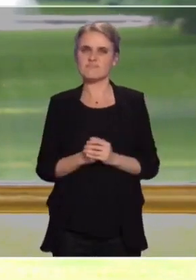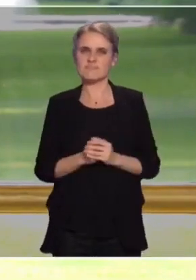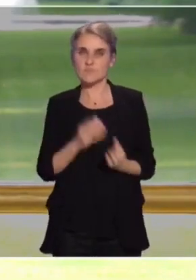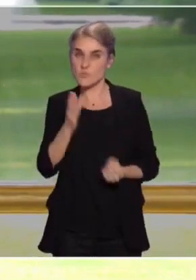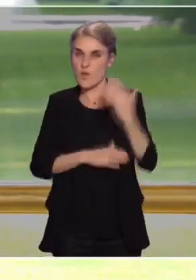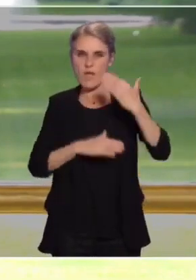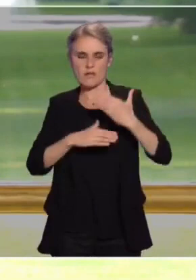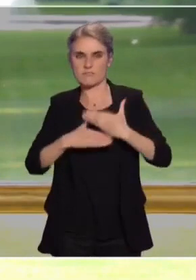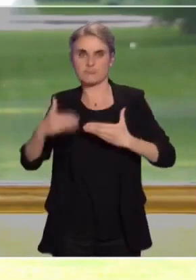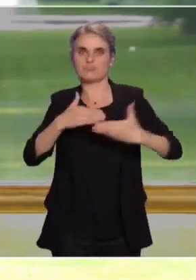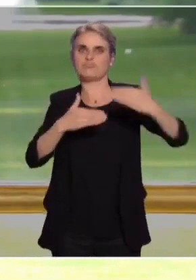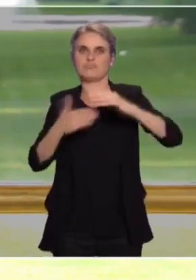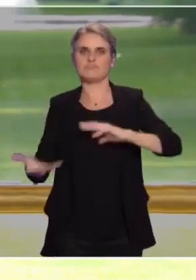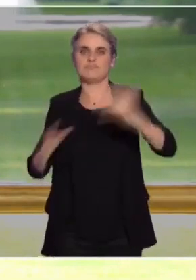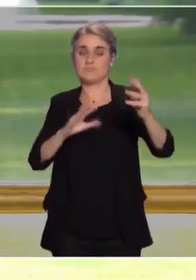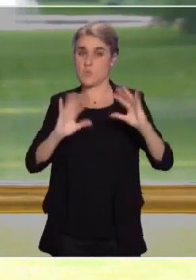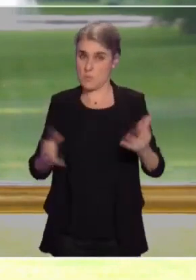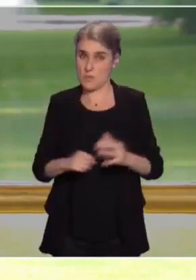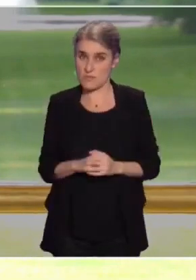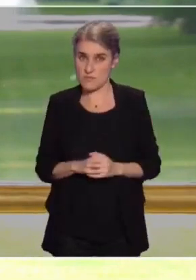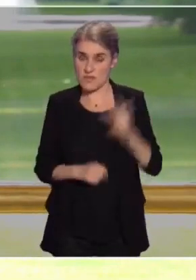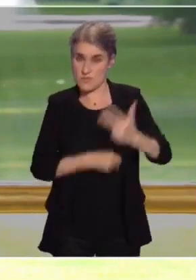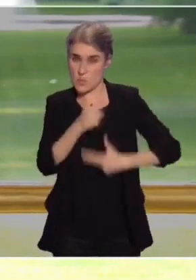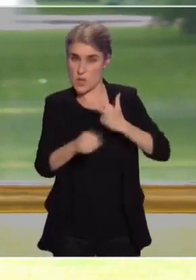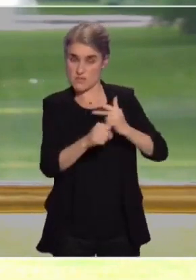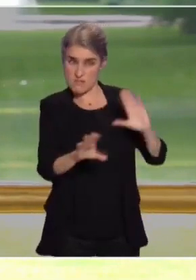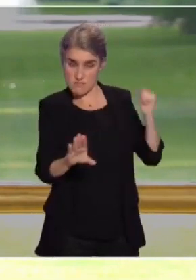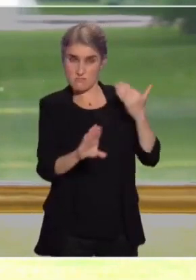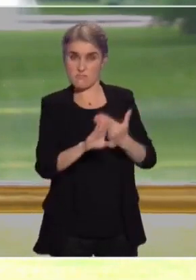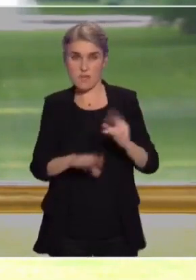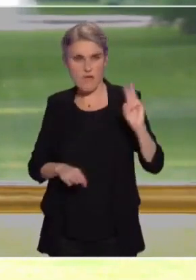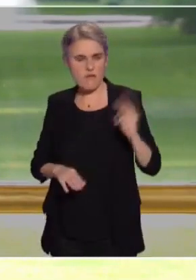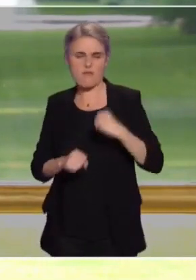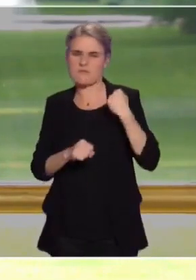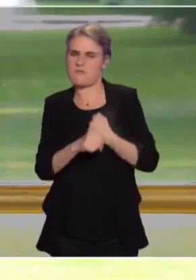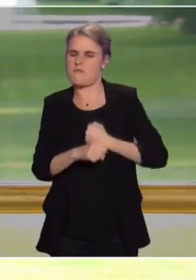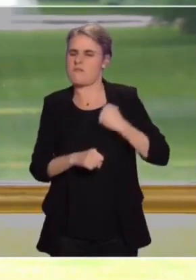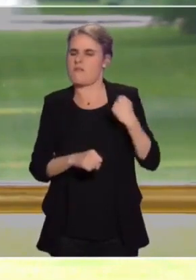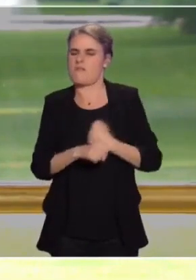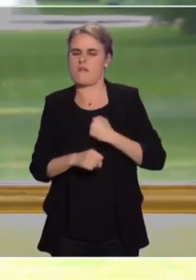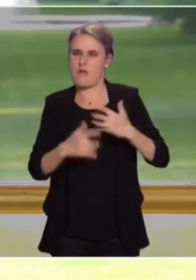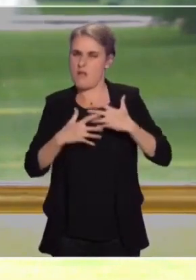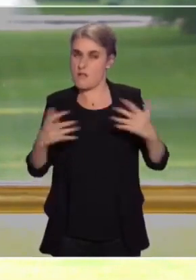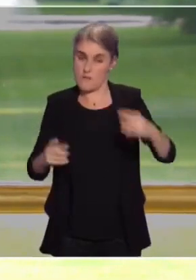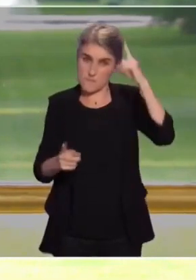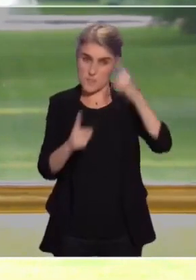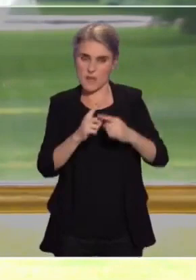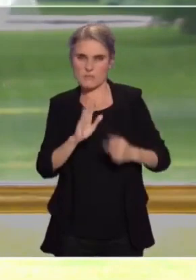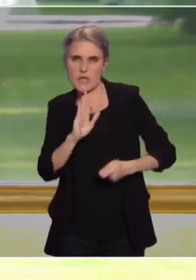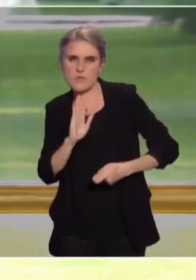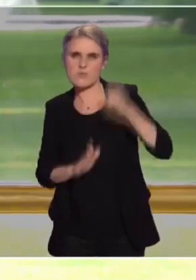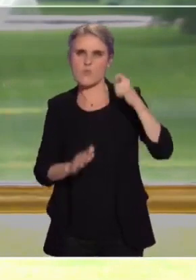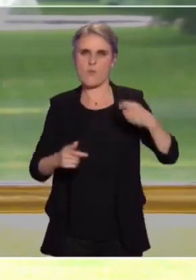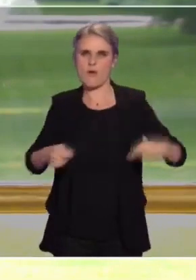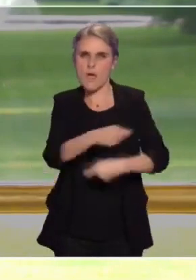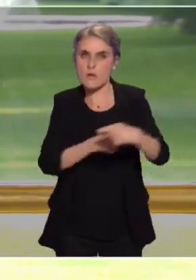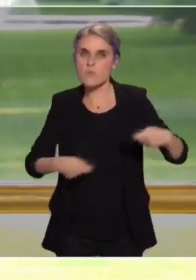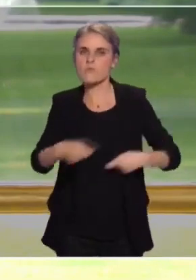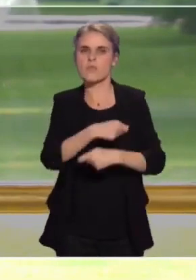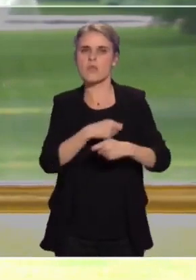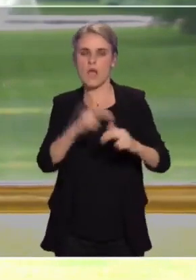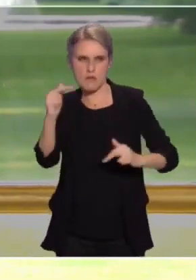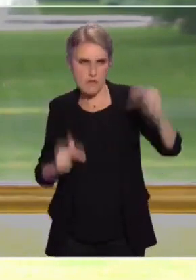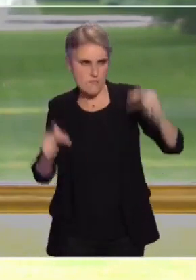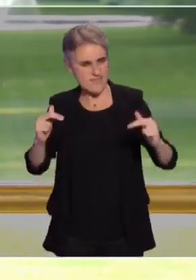possible que parce que depuis trois ans nous avons mené un travail sans relâche pour l'éducation l'économie la lutte contre les